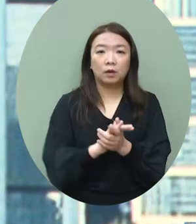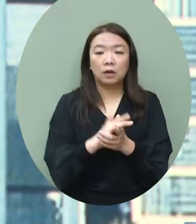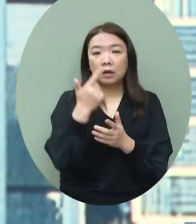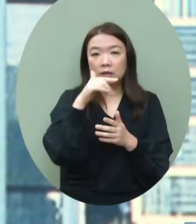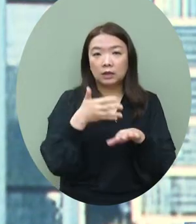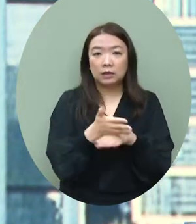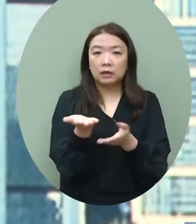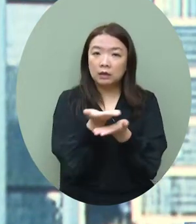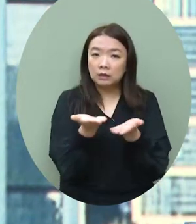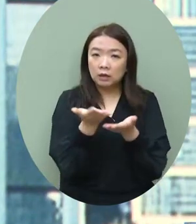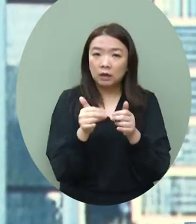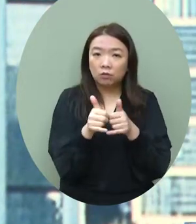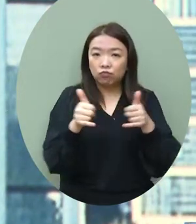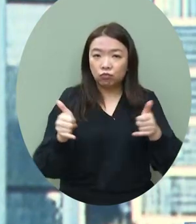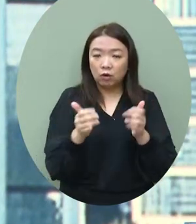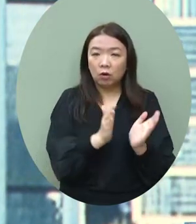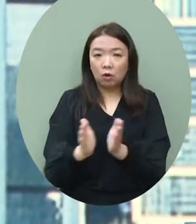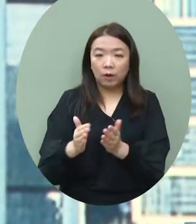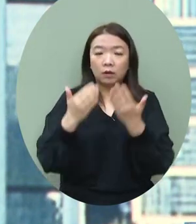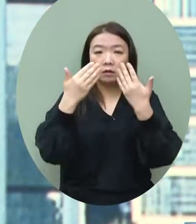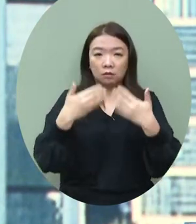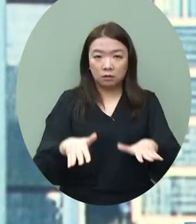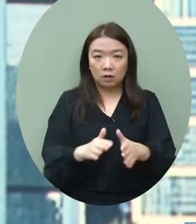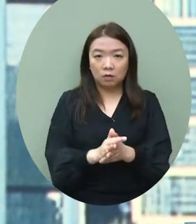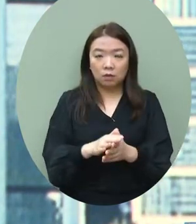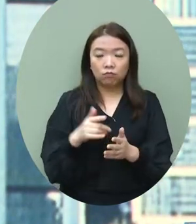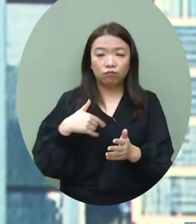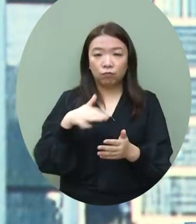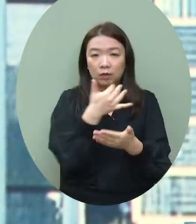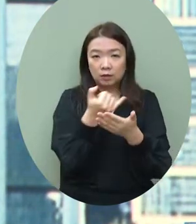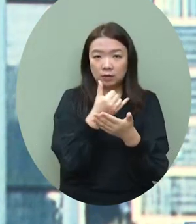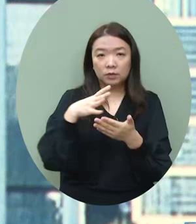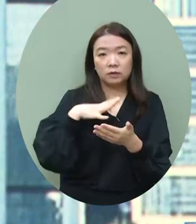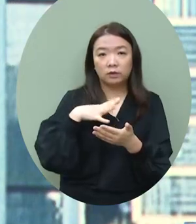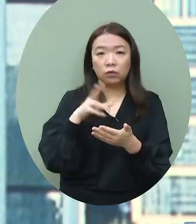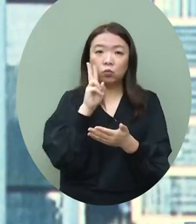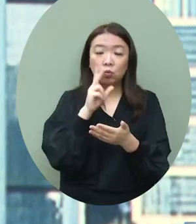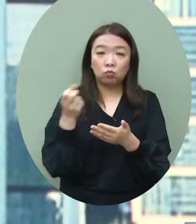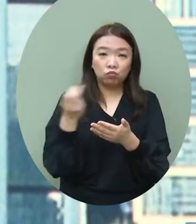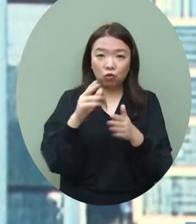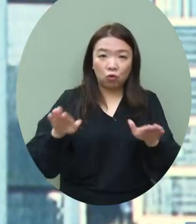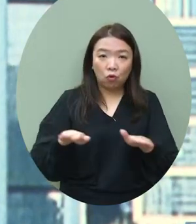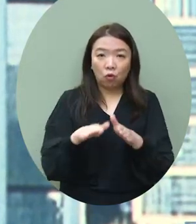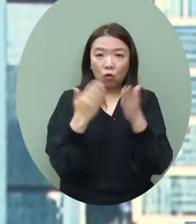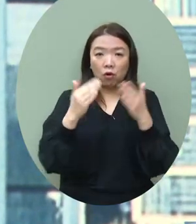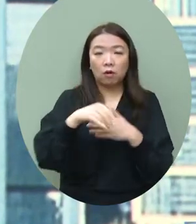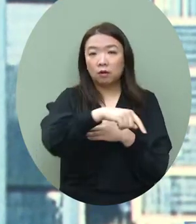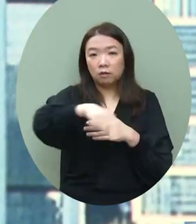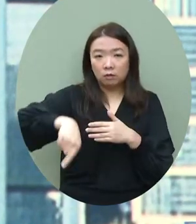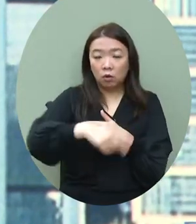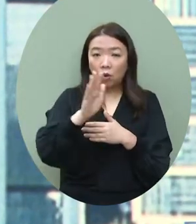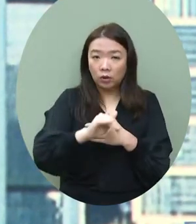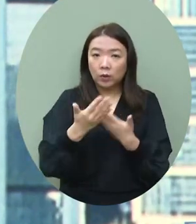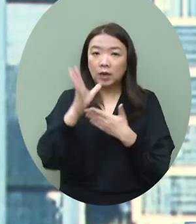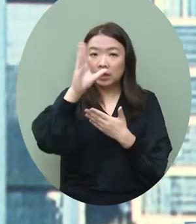距離措施結束之後，我哋審視情況係可以開放翻一啲處所或者係晚市